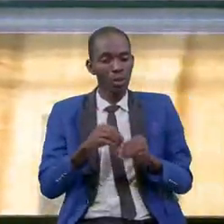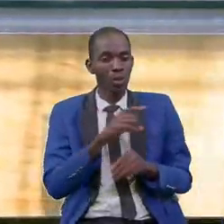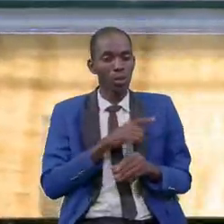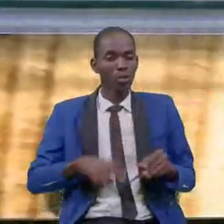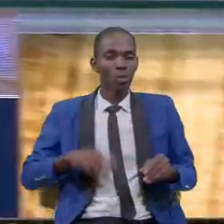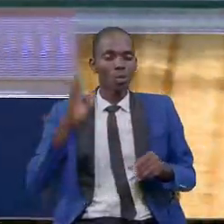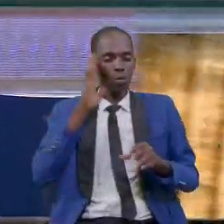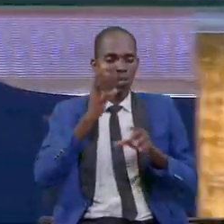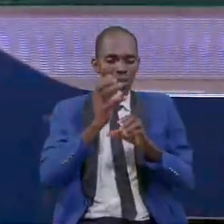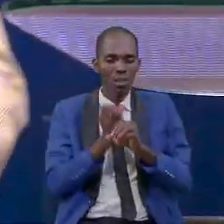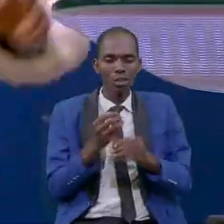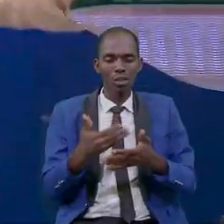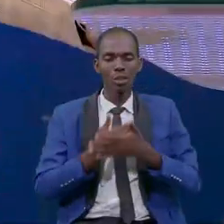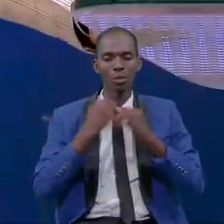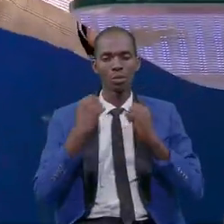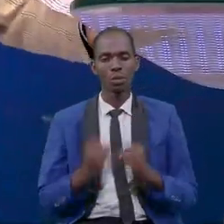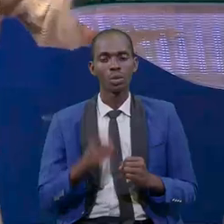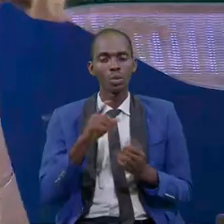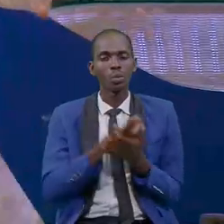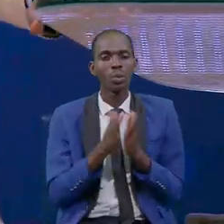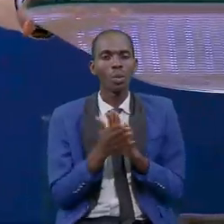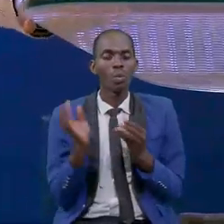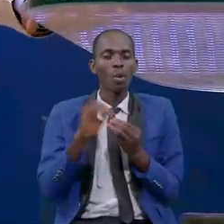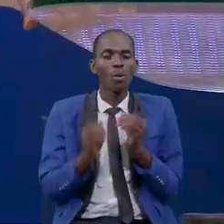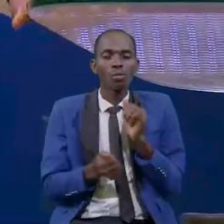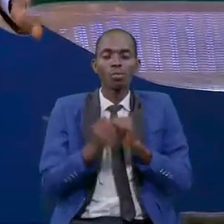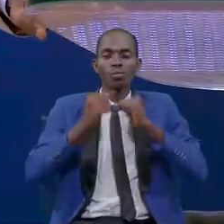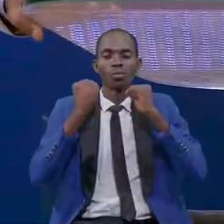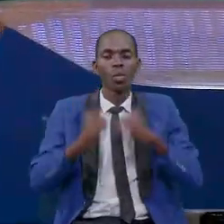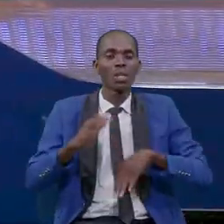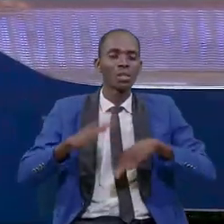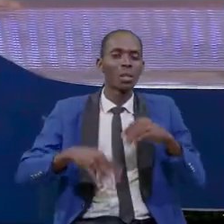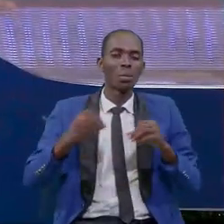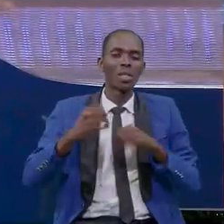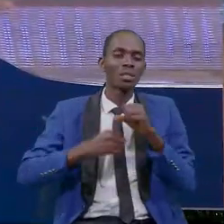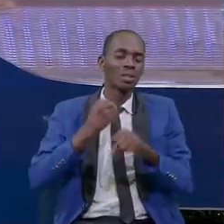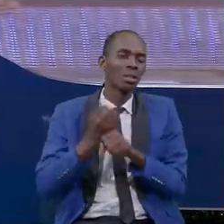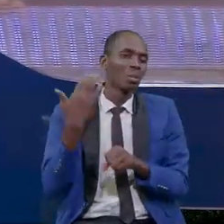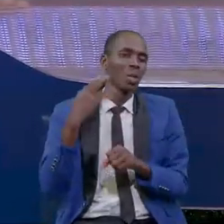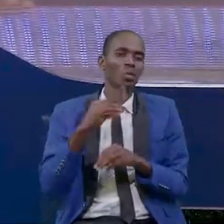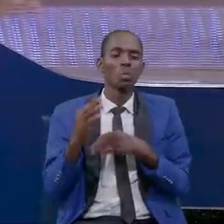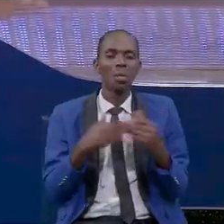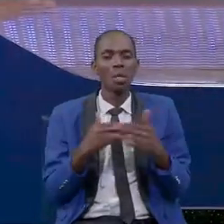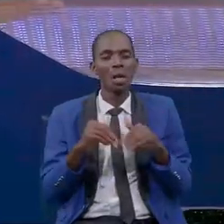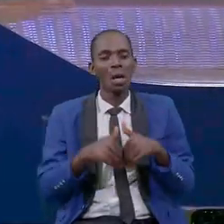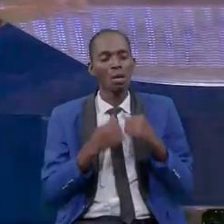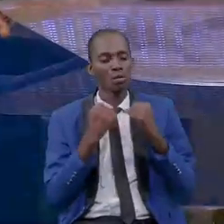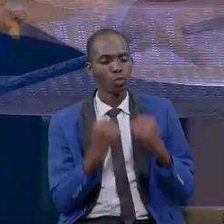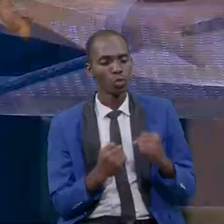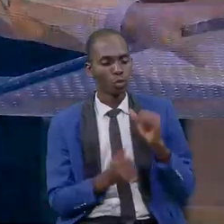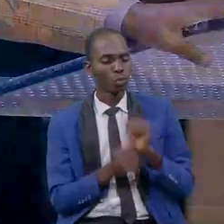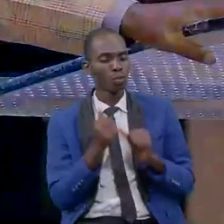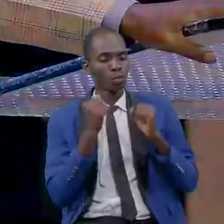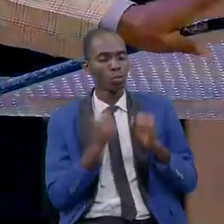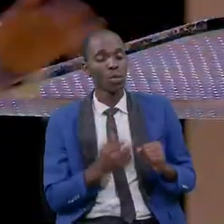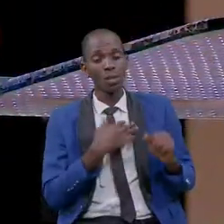ceux qui espèrent l'Éternel renouvellent leur force, vous devenez plus fort que les années passées, quelle que soit la force